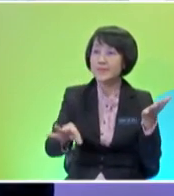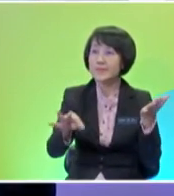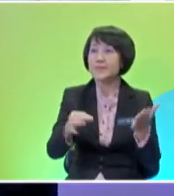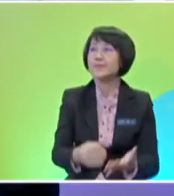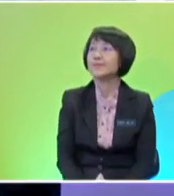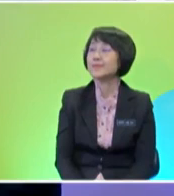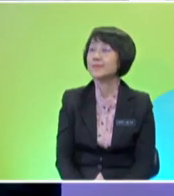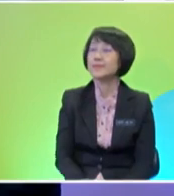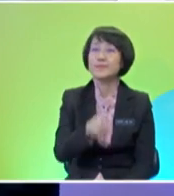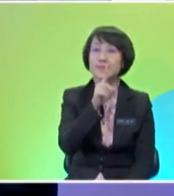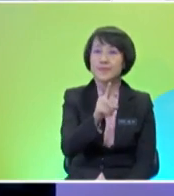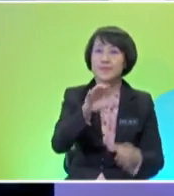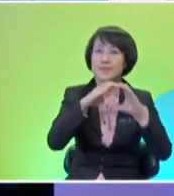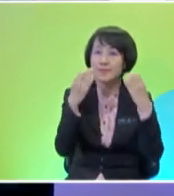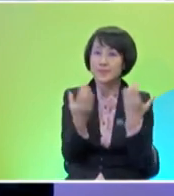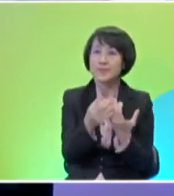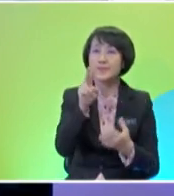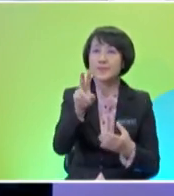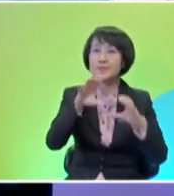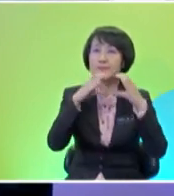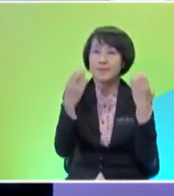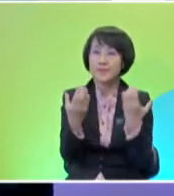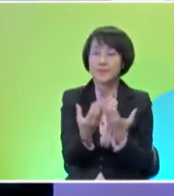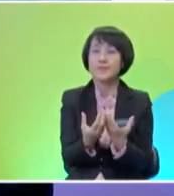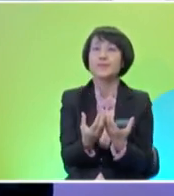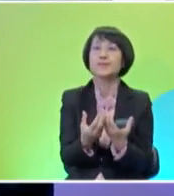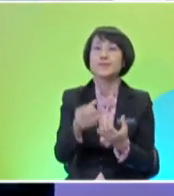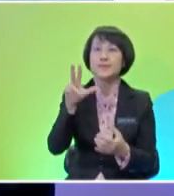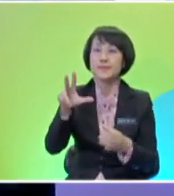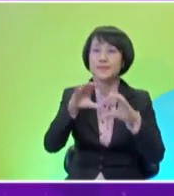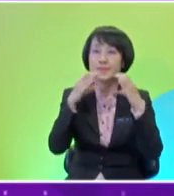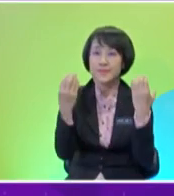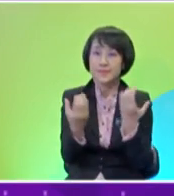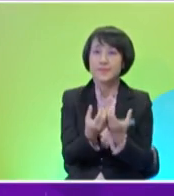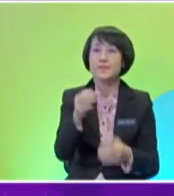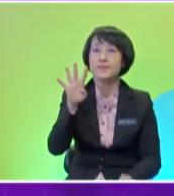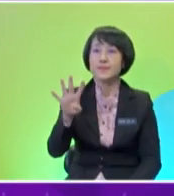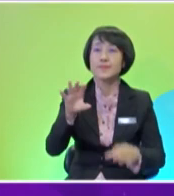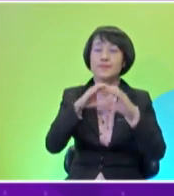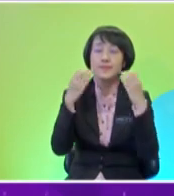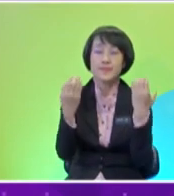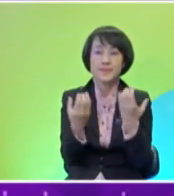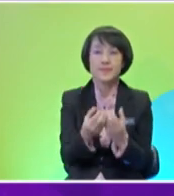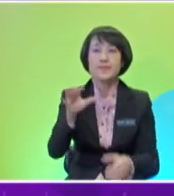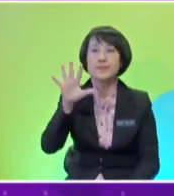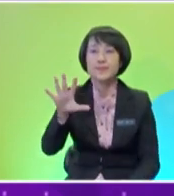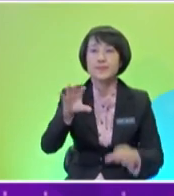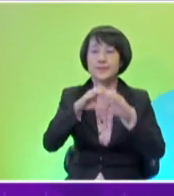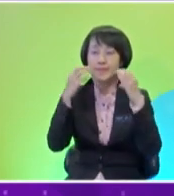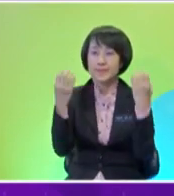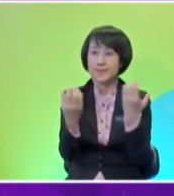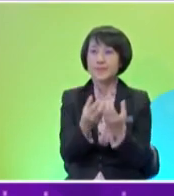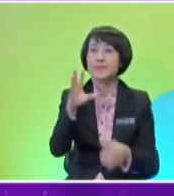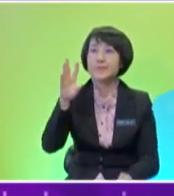kumpulan tiga kumpulan empat kumpulan lima kumpulan dan